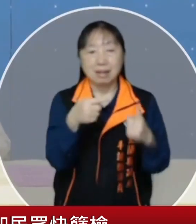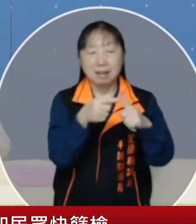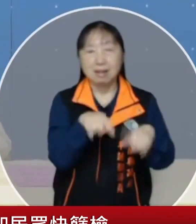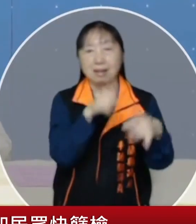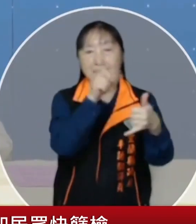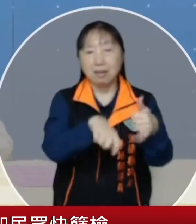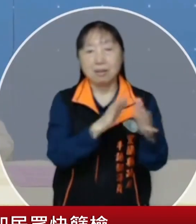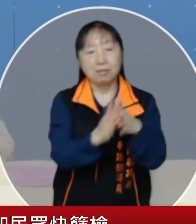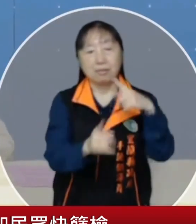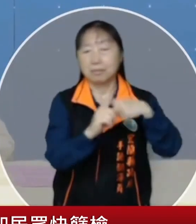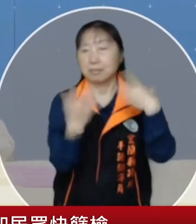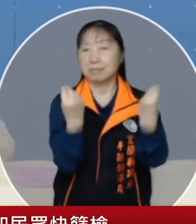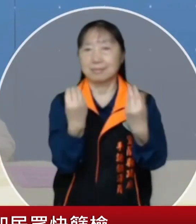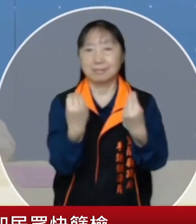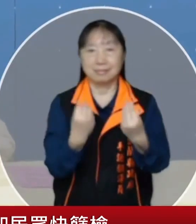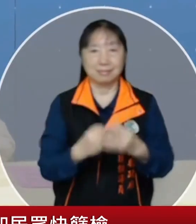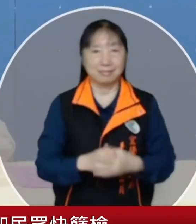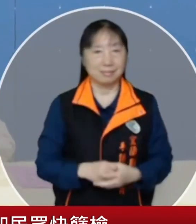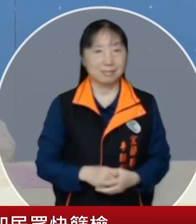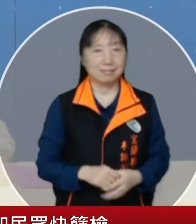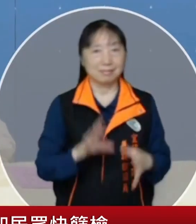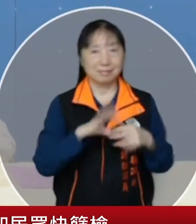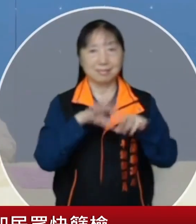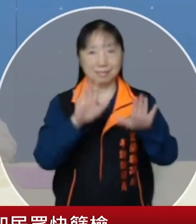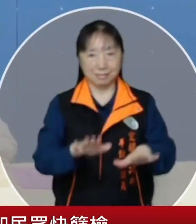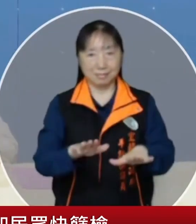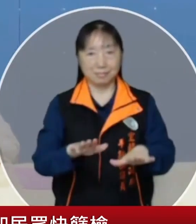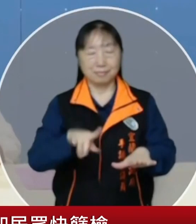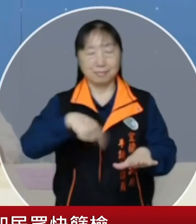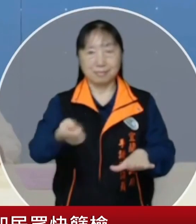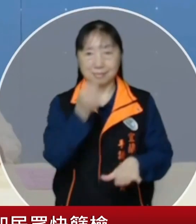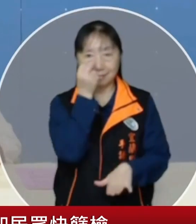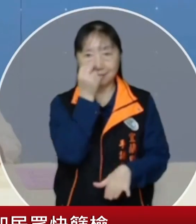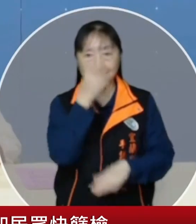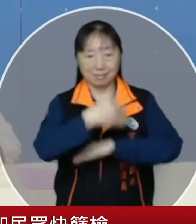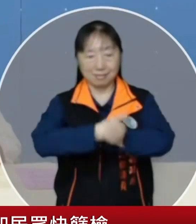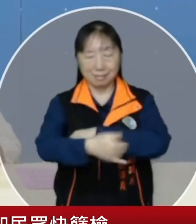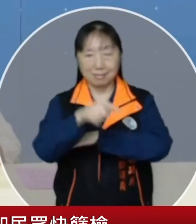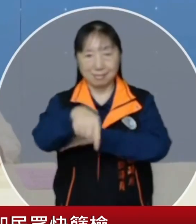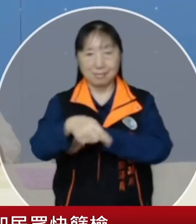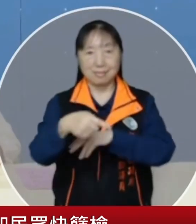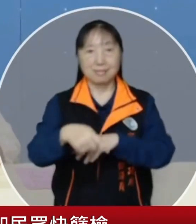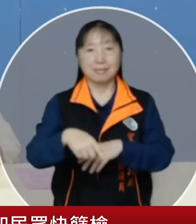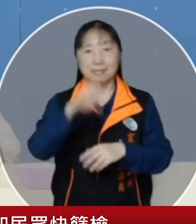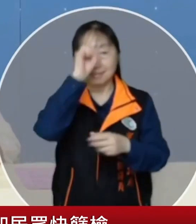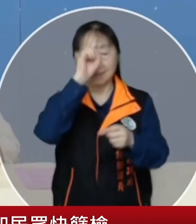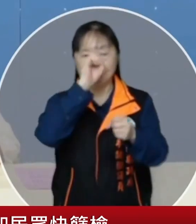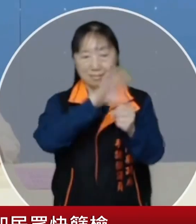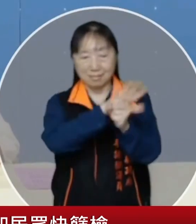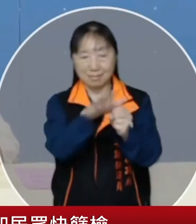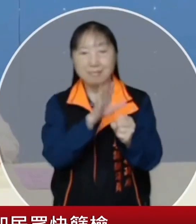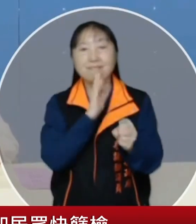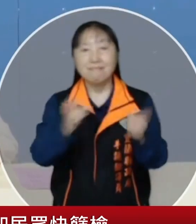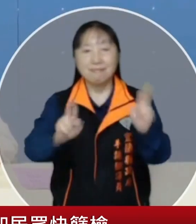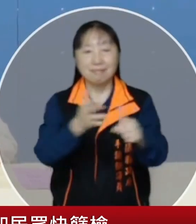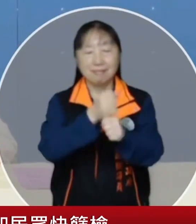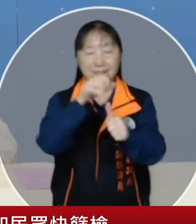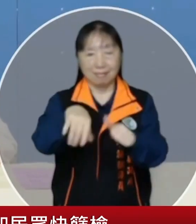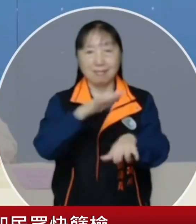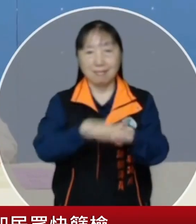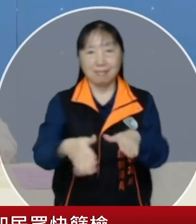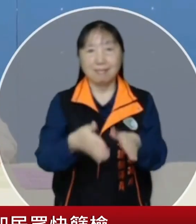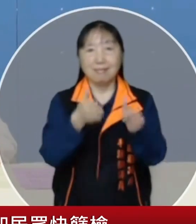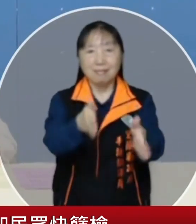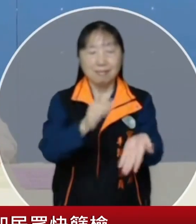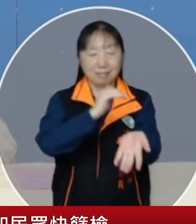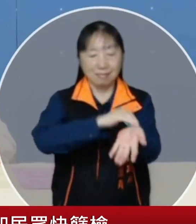诊。因此呢，接下来宜兰县疫情指挥中心会调整医疗资源的配